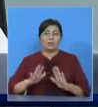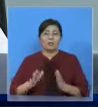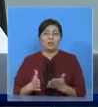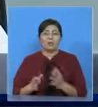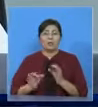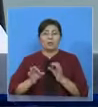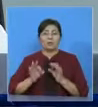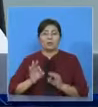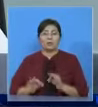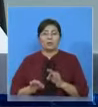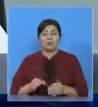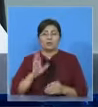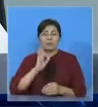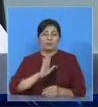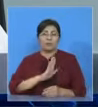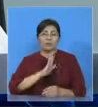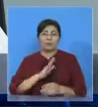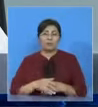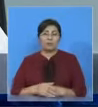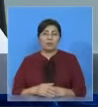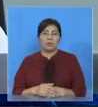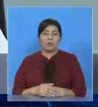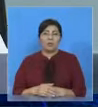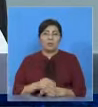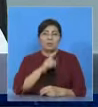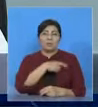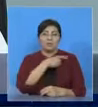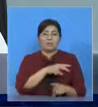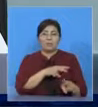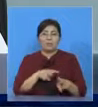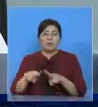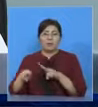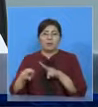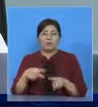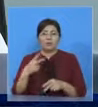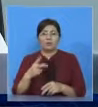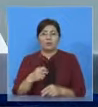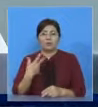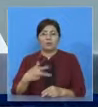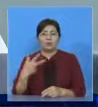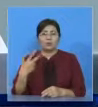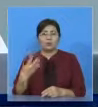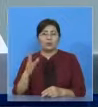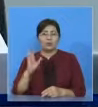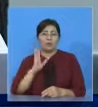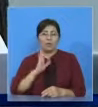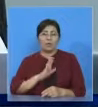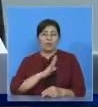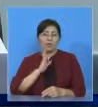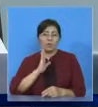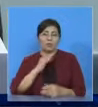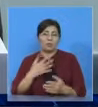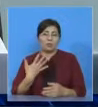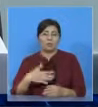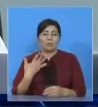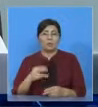ауырлықта. Жүкті әйелдер бойынша медициналық бақылауда барлығы 134 әйел, оның ішінде 55 әйел стационарлық